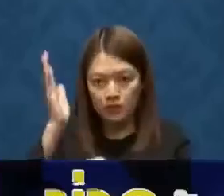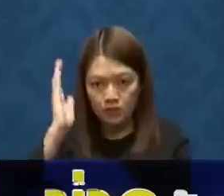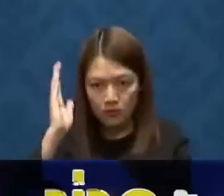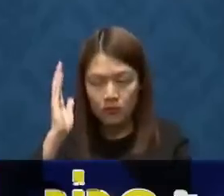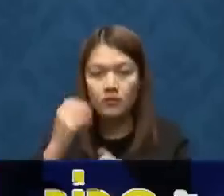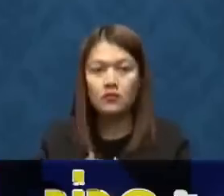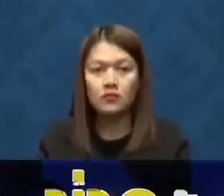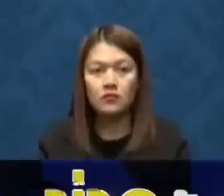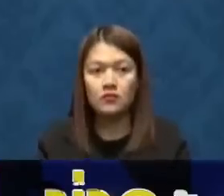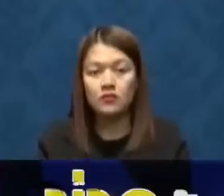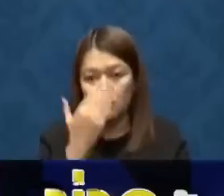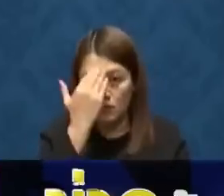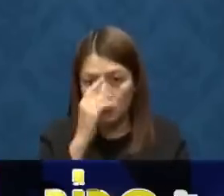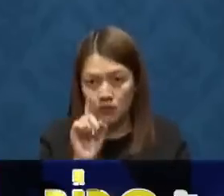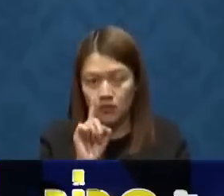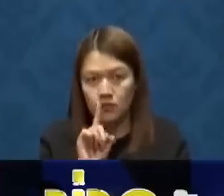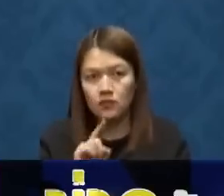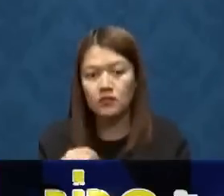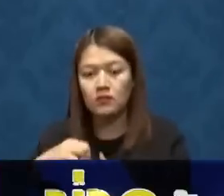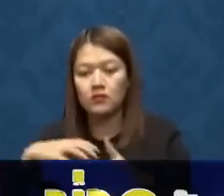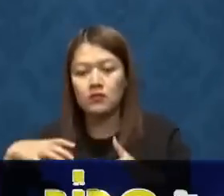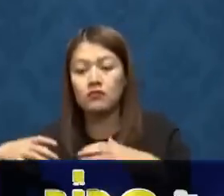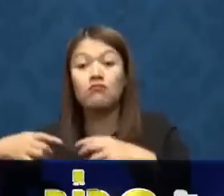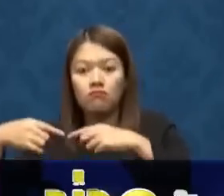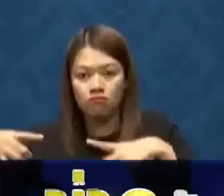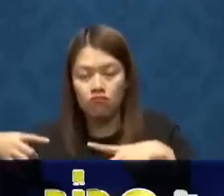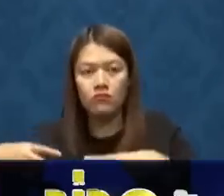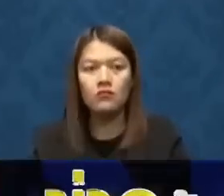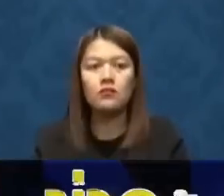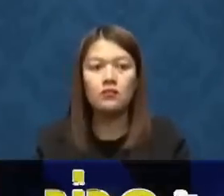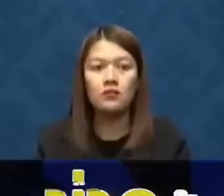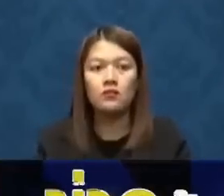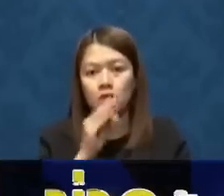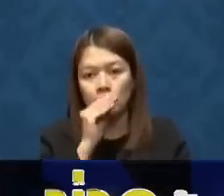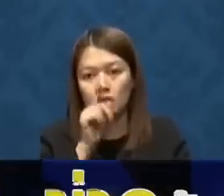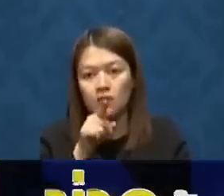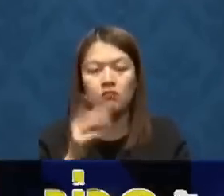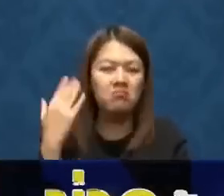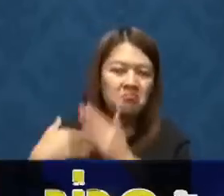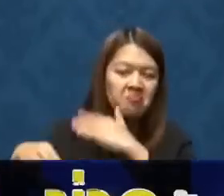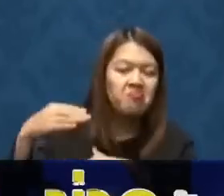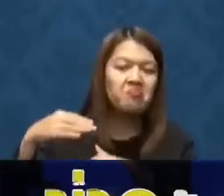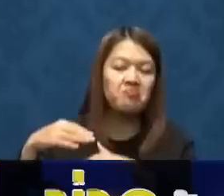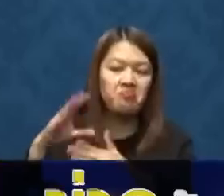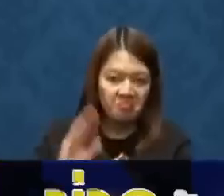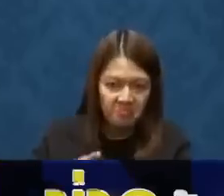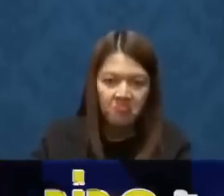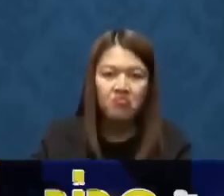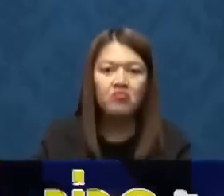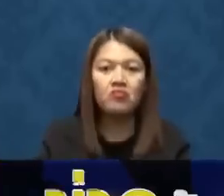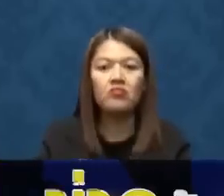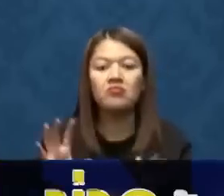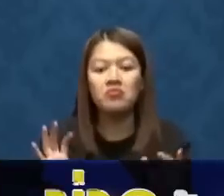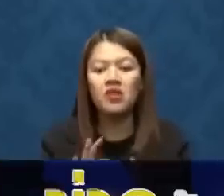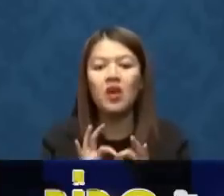ตย์ก็ยอมไม่ได้สิเพราะว่าประชาธิปัตย์หลายคนก็ไปลงชื่อเพื่อยื่นให้ศาลวินิจฉัยด้วยคุณชินวรบอกว่า